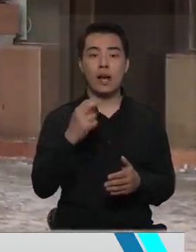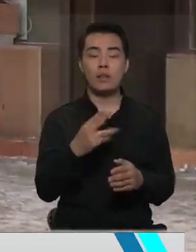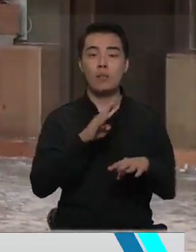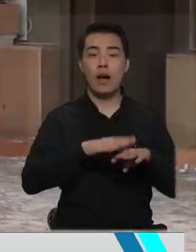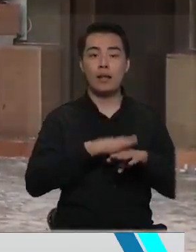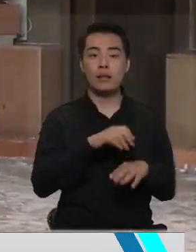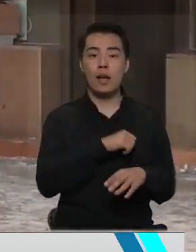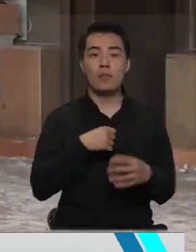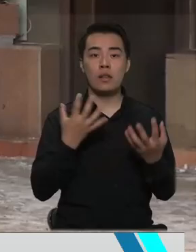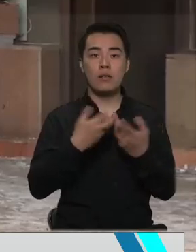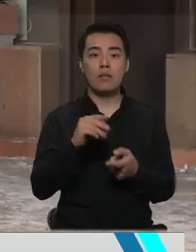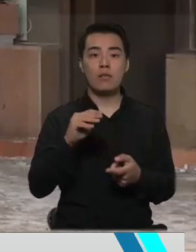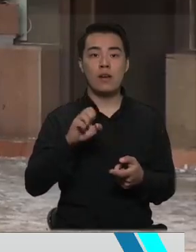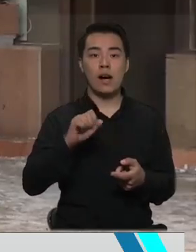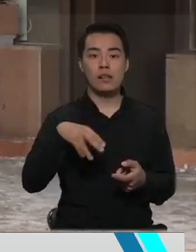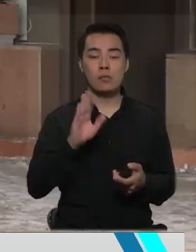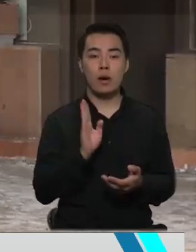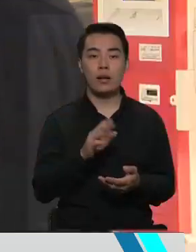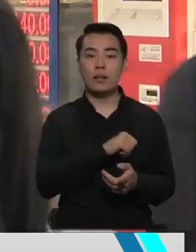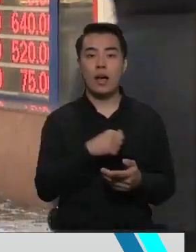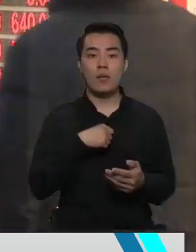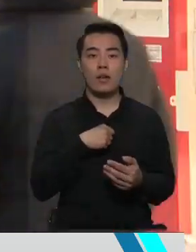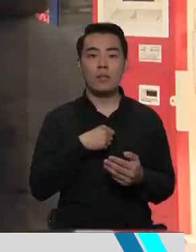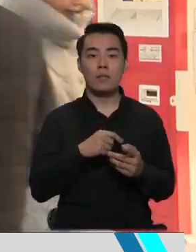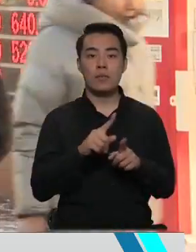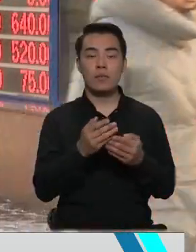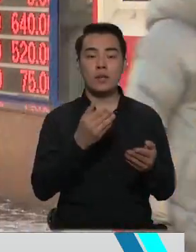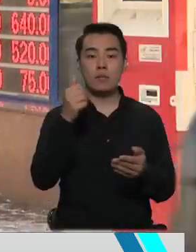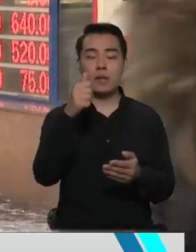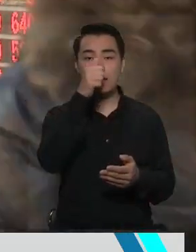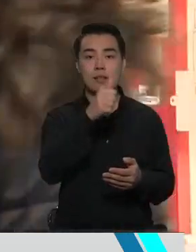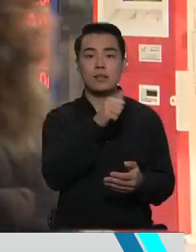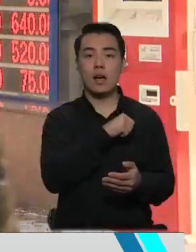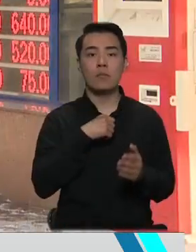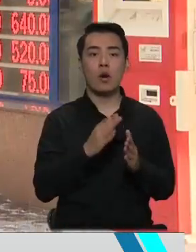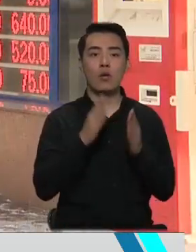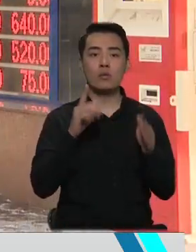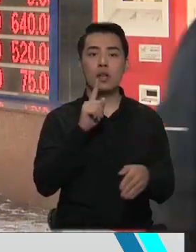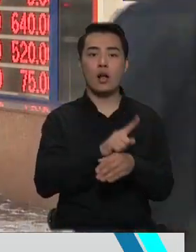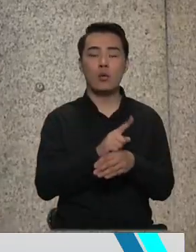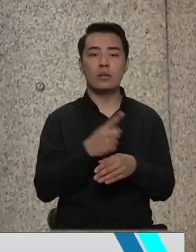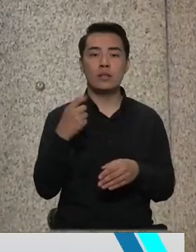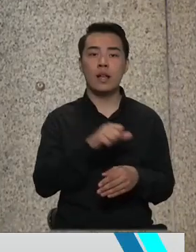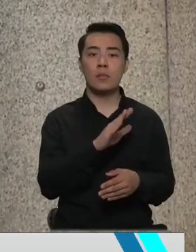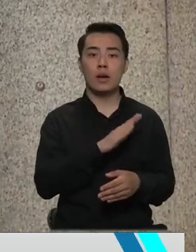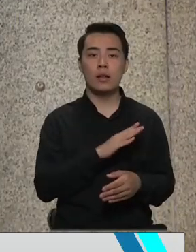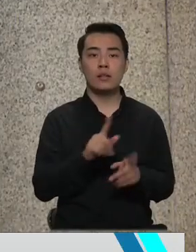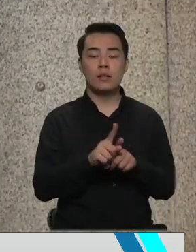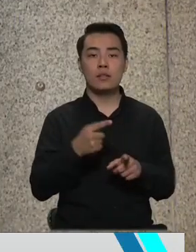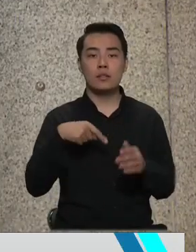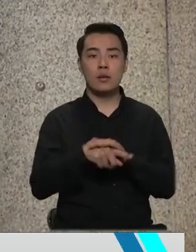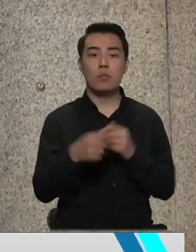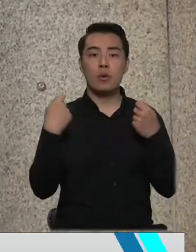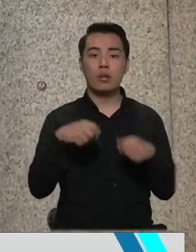связывают с несколькими факторами это прошедшее в минувшее месяце крупная налоговая неделя квазигоссектор